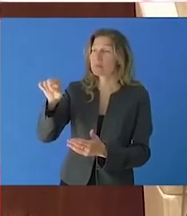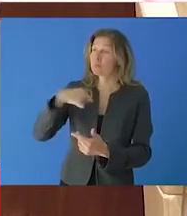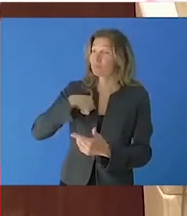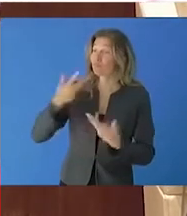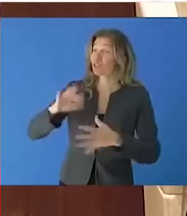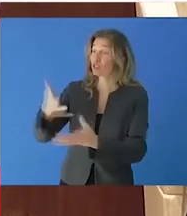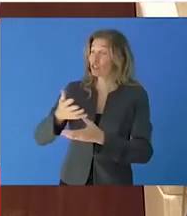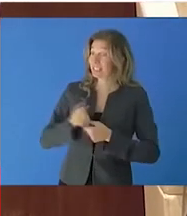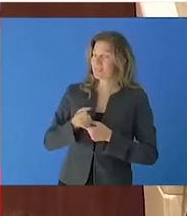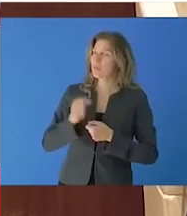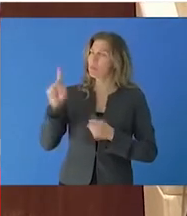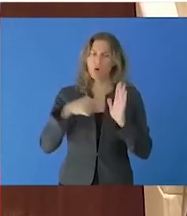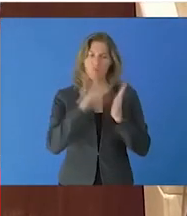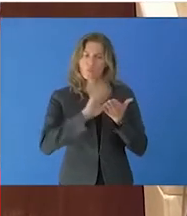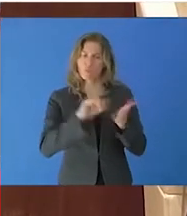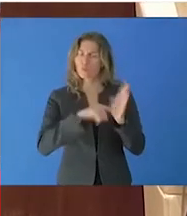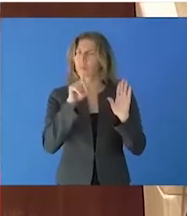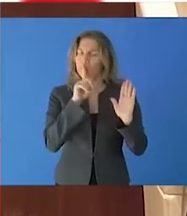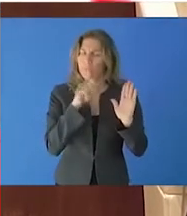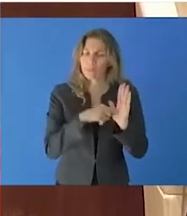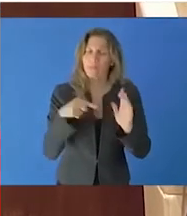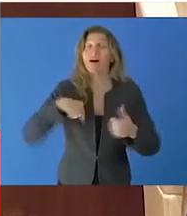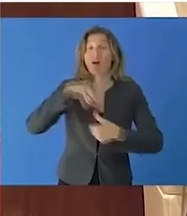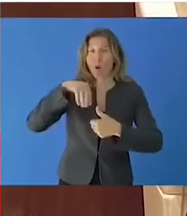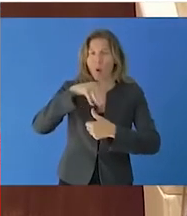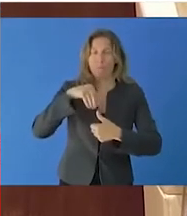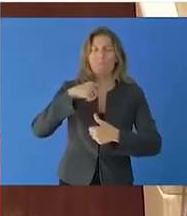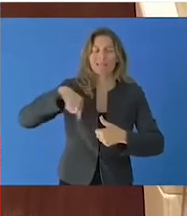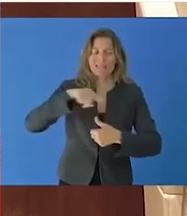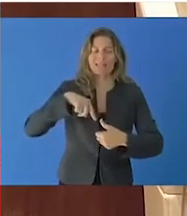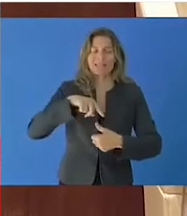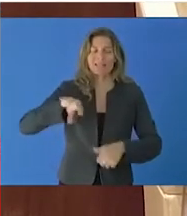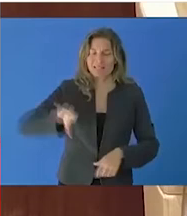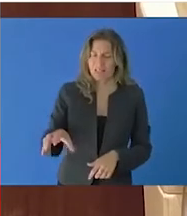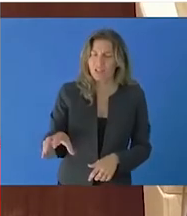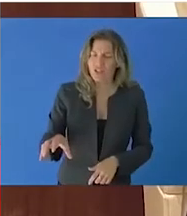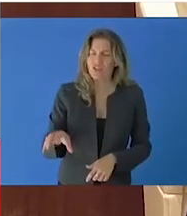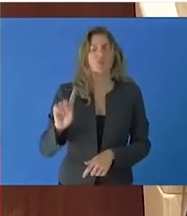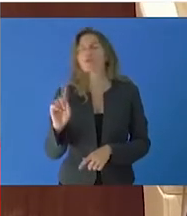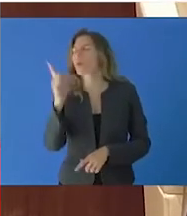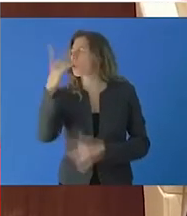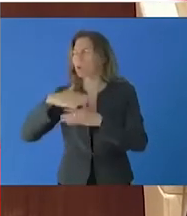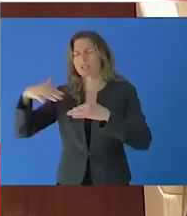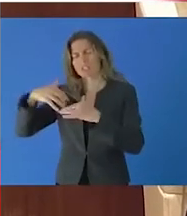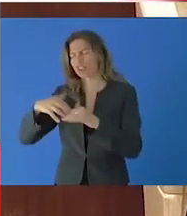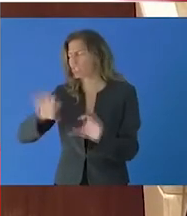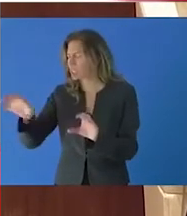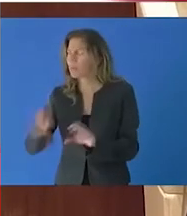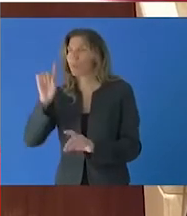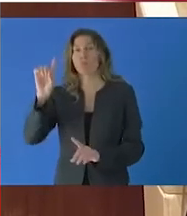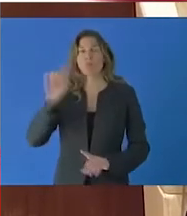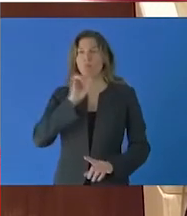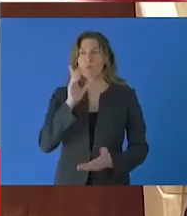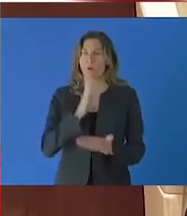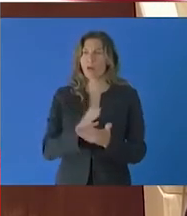que je prends la parole dans l'hémicycle pour cette 15e session de m et 10 pieds permettez moi de vous féliciter pour votre élection